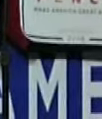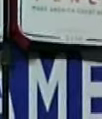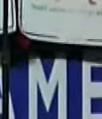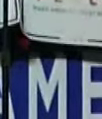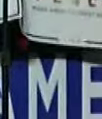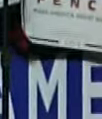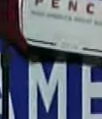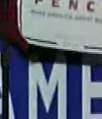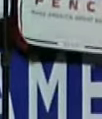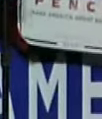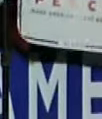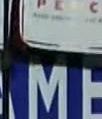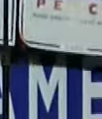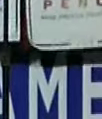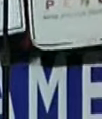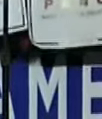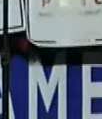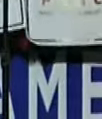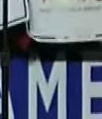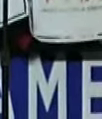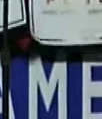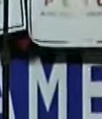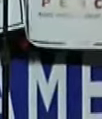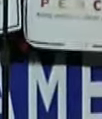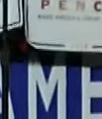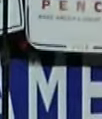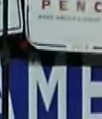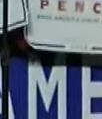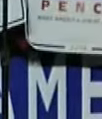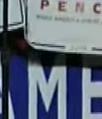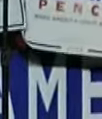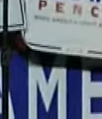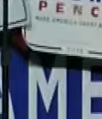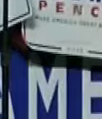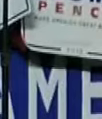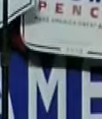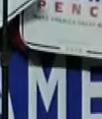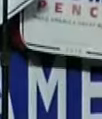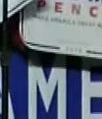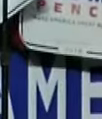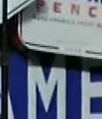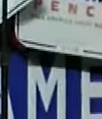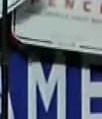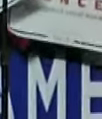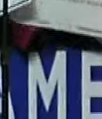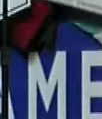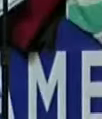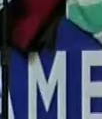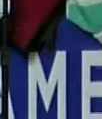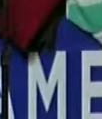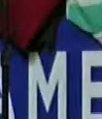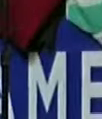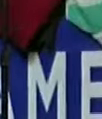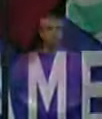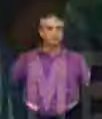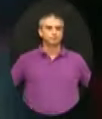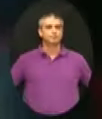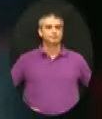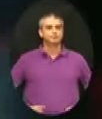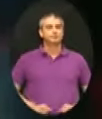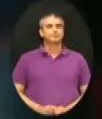truly dislike me. They've said this is one of the great phenomena. I mean, look at this place at almost 1:00 in the morning. Look at